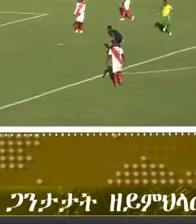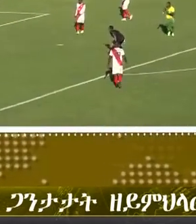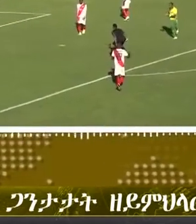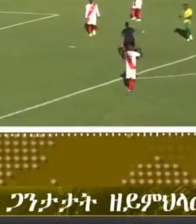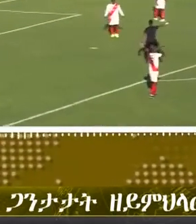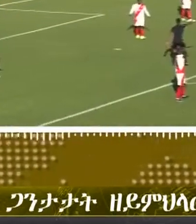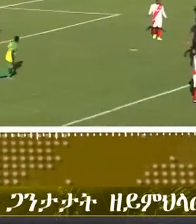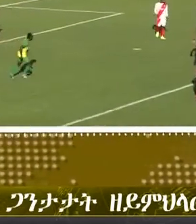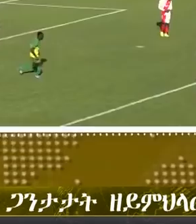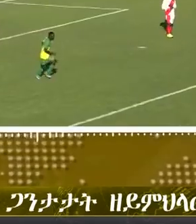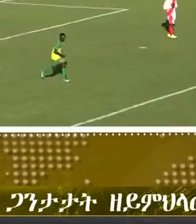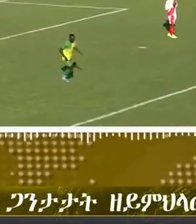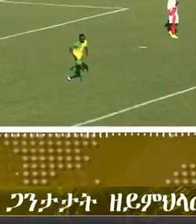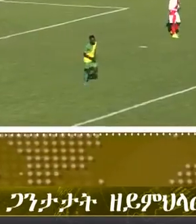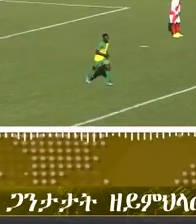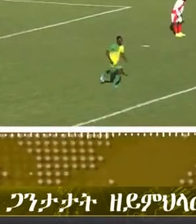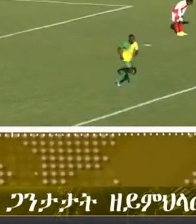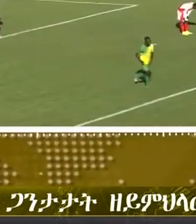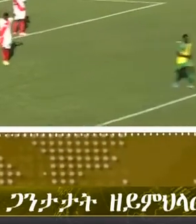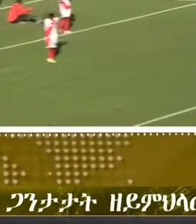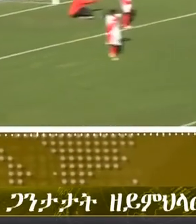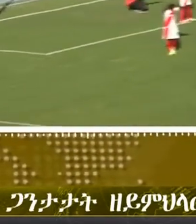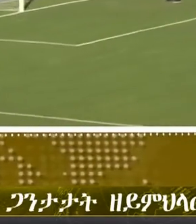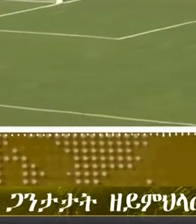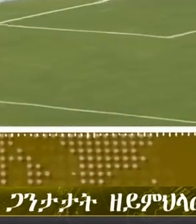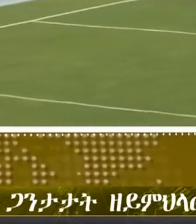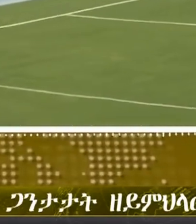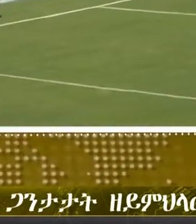خنفلتو گبرنا زحش بخو یا تو مکر خبال کل مکن